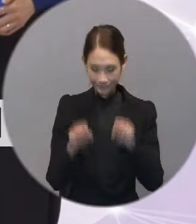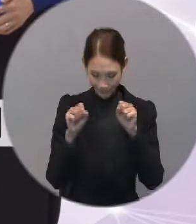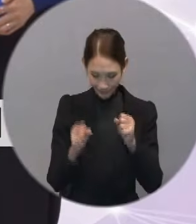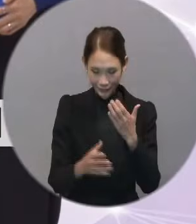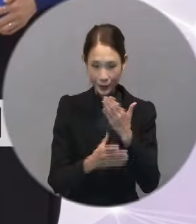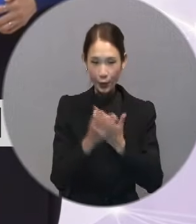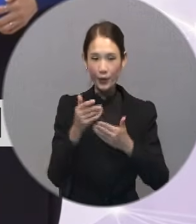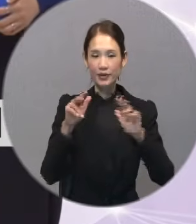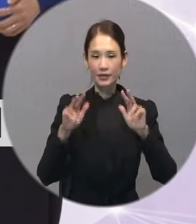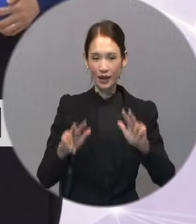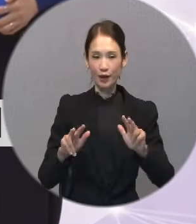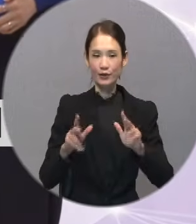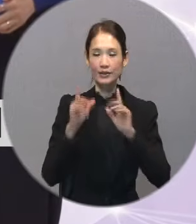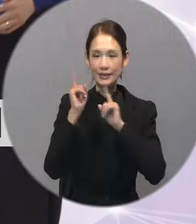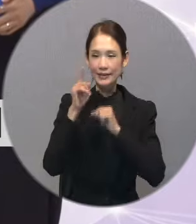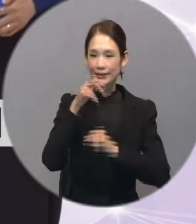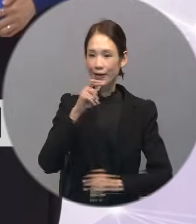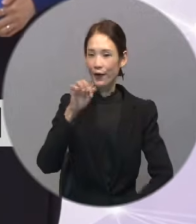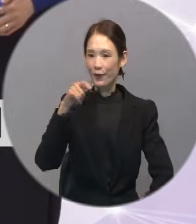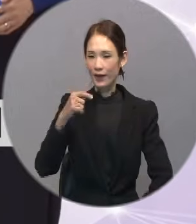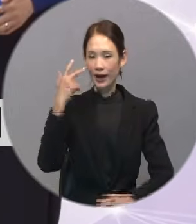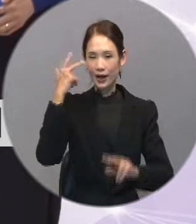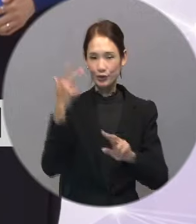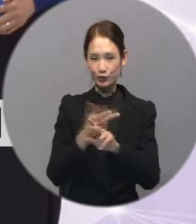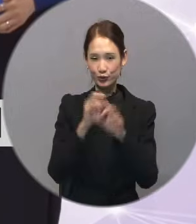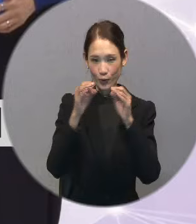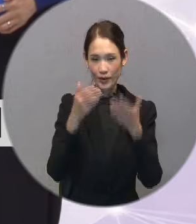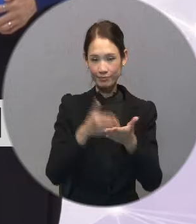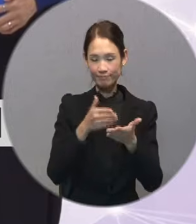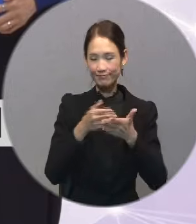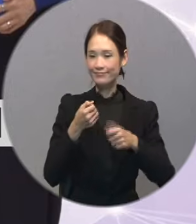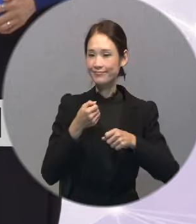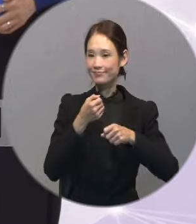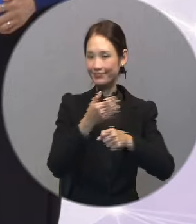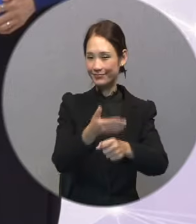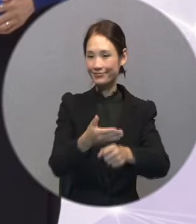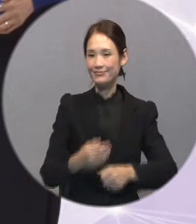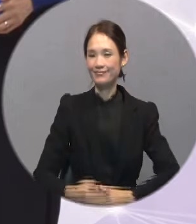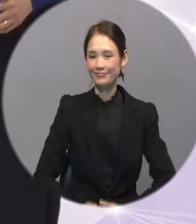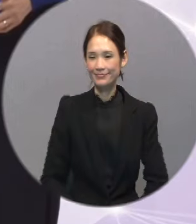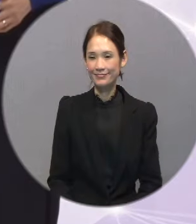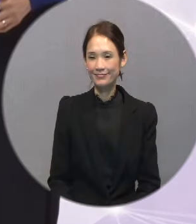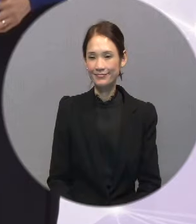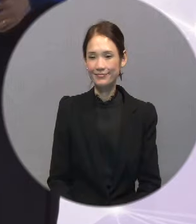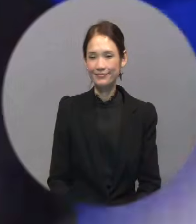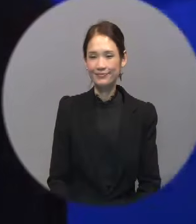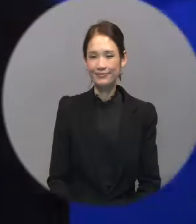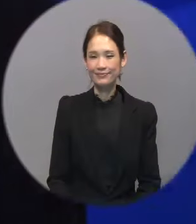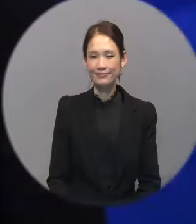안녕하십니까. 통일나우의 이영아입니다. 한 주간의 통일 소식 브리핑에서 전해드립니다.